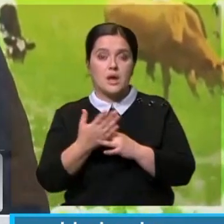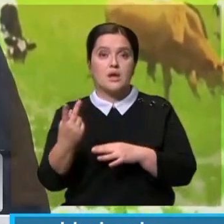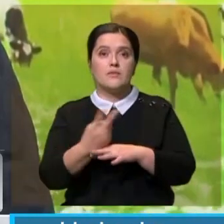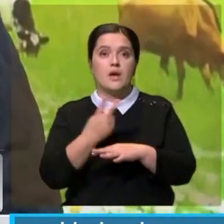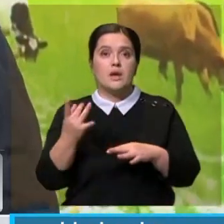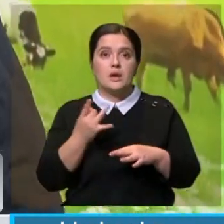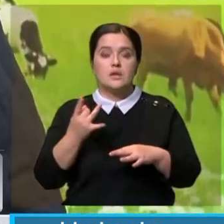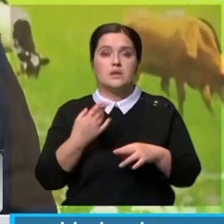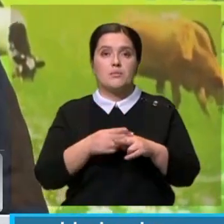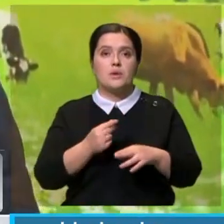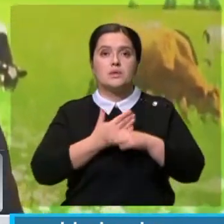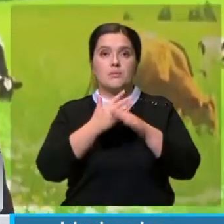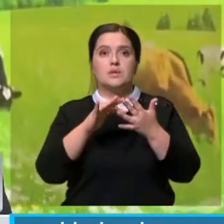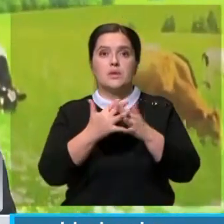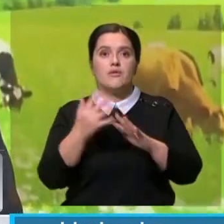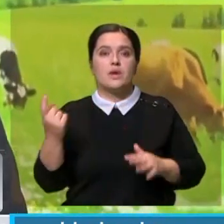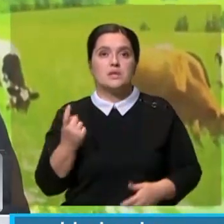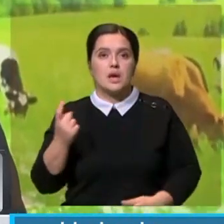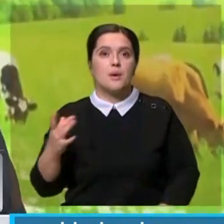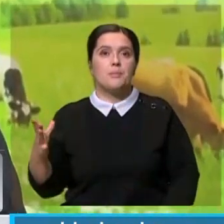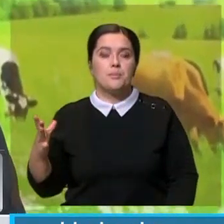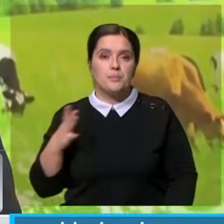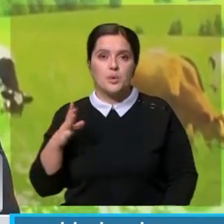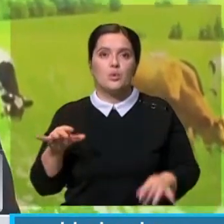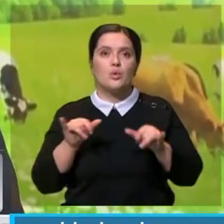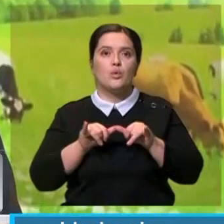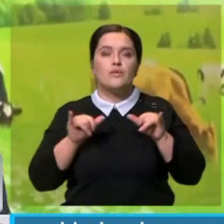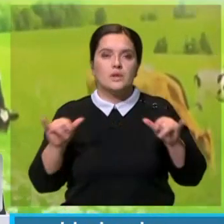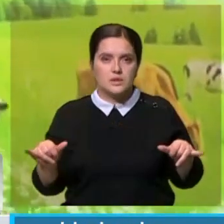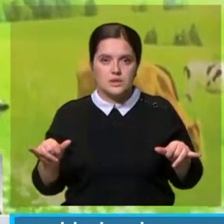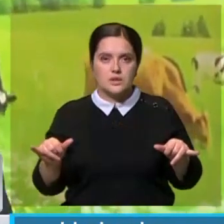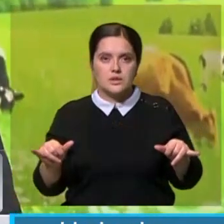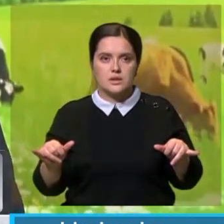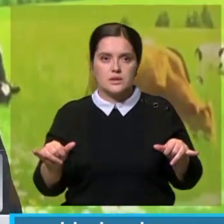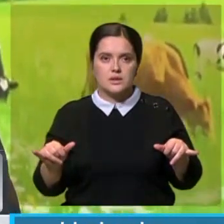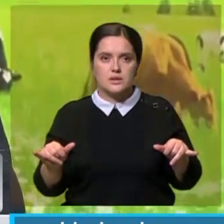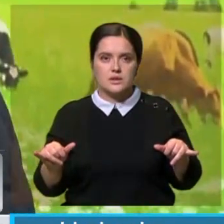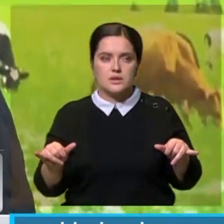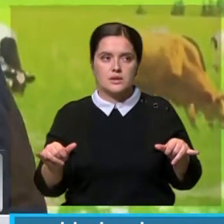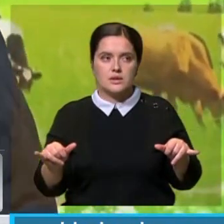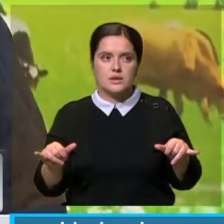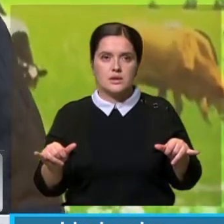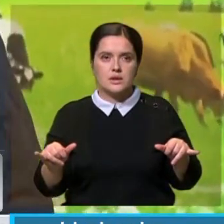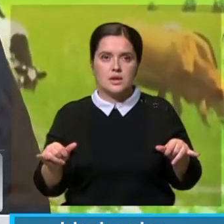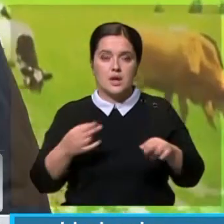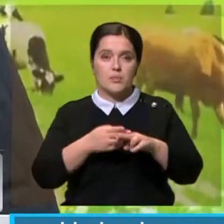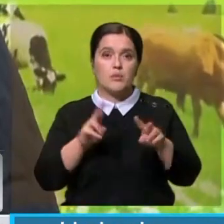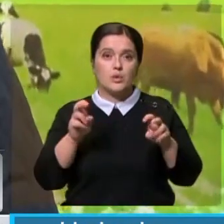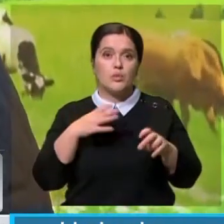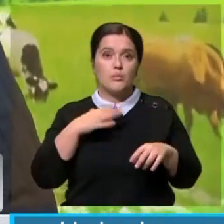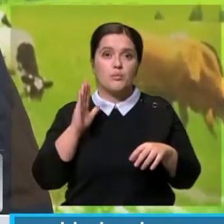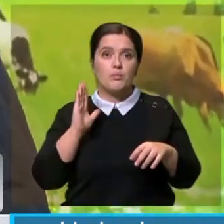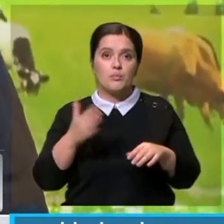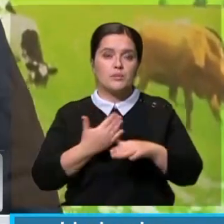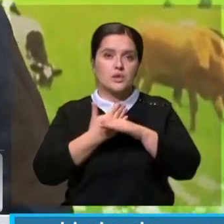объем финансирования сельского хозяйства был увеличен. И этот тренд на то, что мы будем больше мер